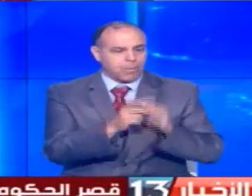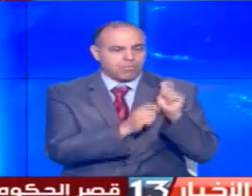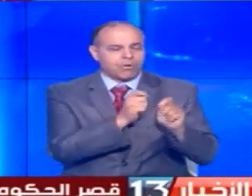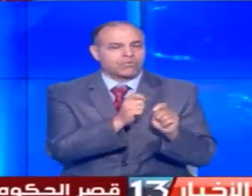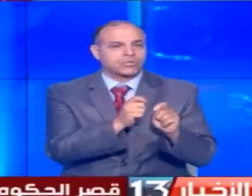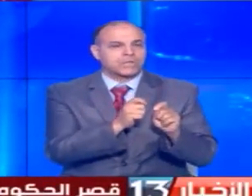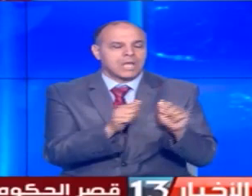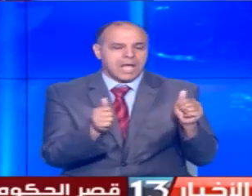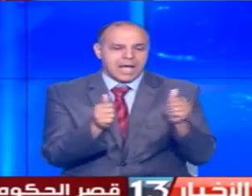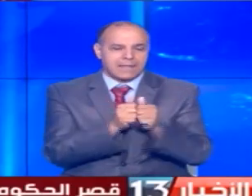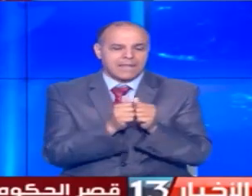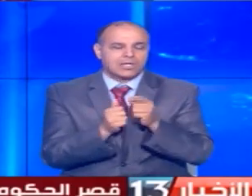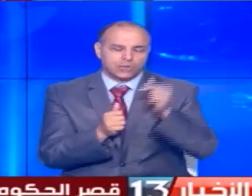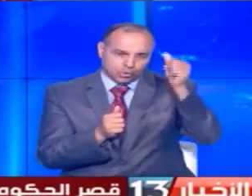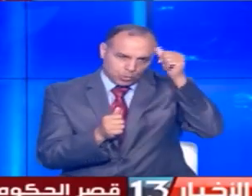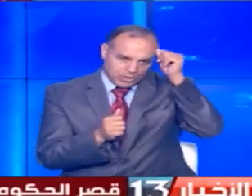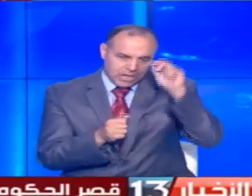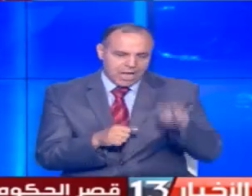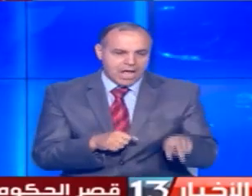في